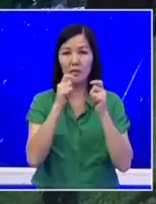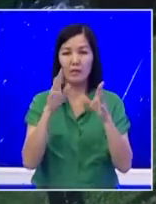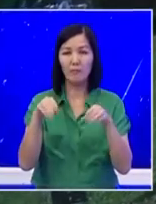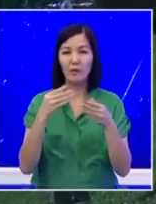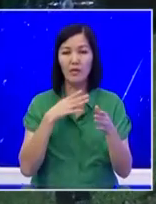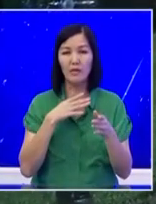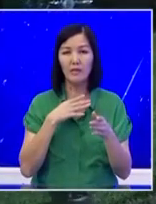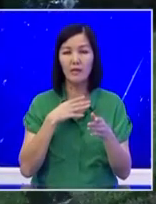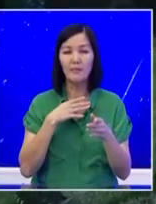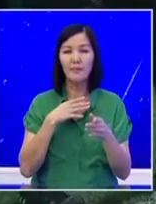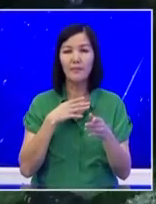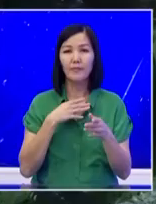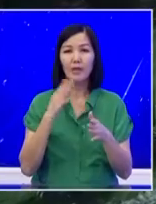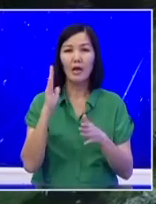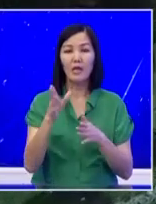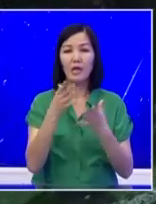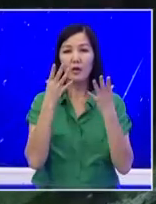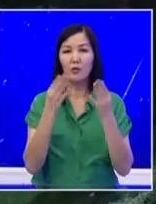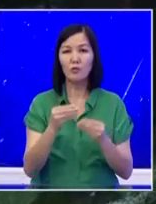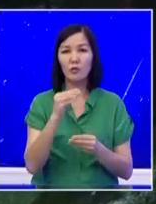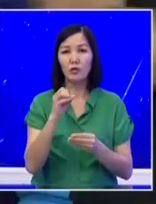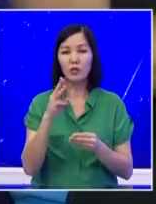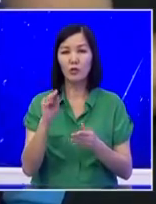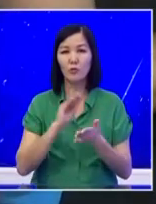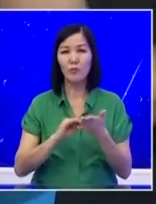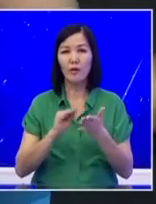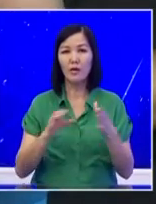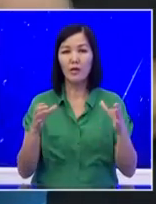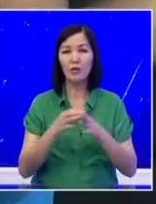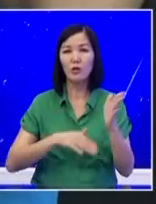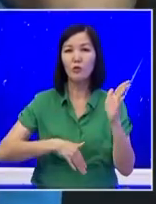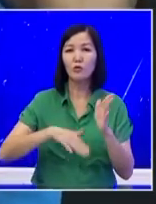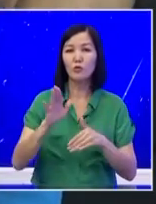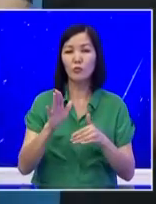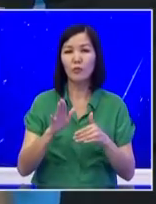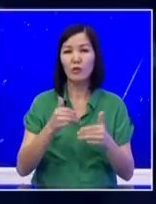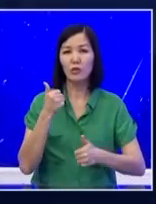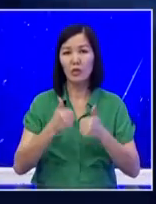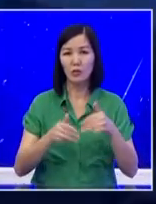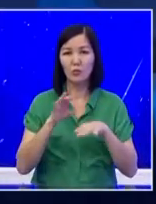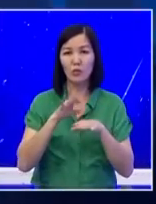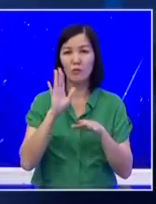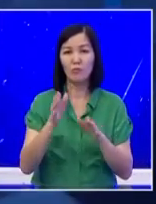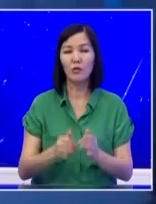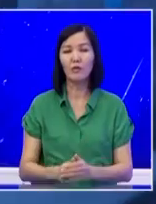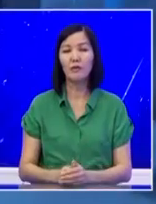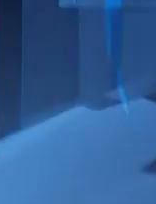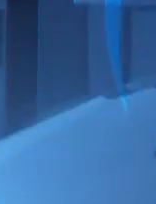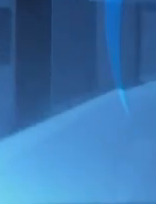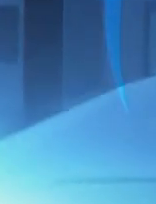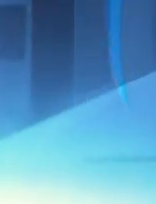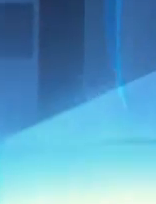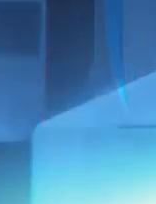көрсетілді. Айта кетейік, алдағы күндері Жетісу Бақ Лигасының суперкубогы үшін жарыс өтеді. Жарқын Нұрланұлы, Айдос Қалиев,